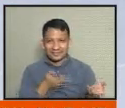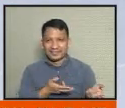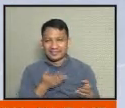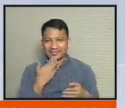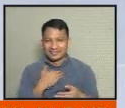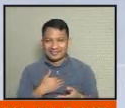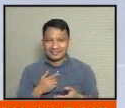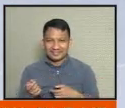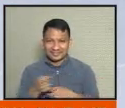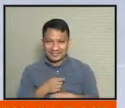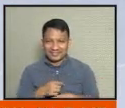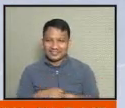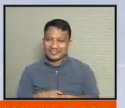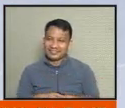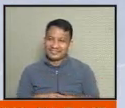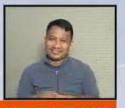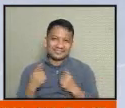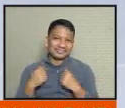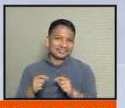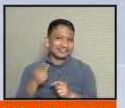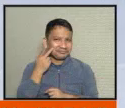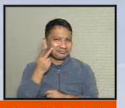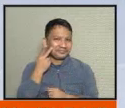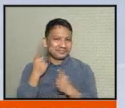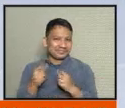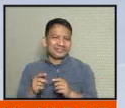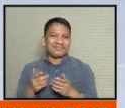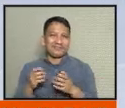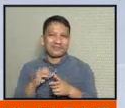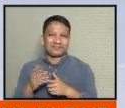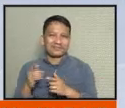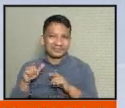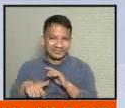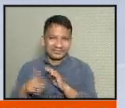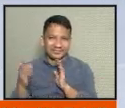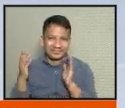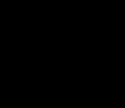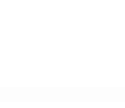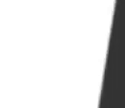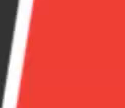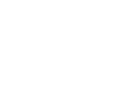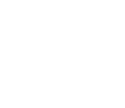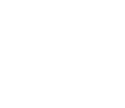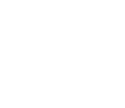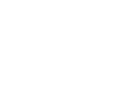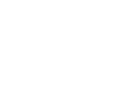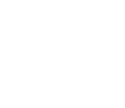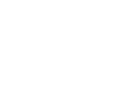bingwit. Oo. Anyway, usap ulit tayo pagkatapos nito, sir, ha? Apo.